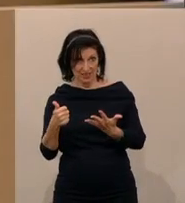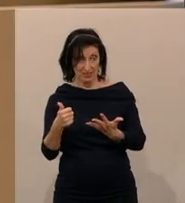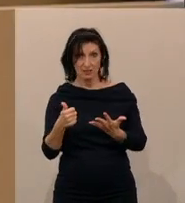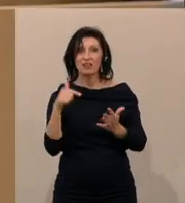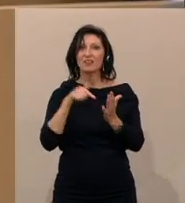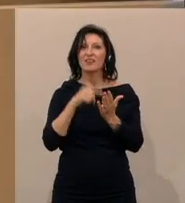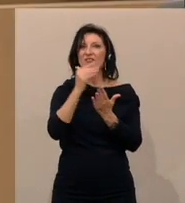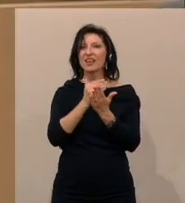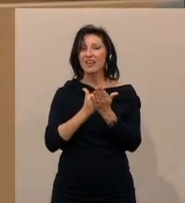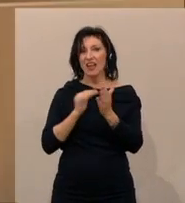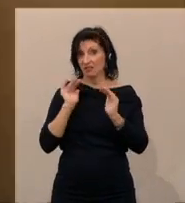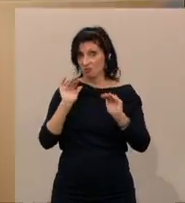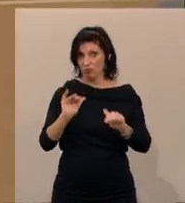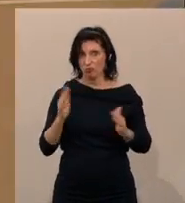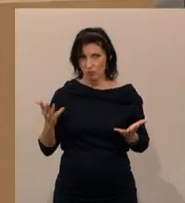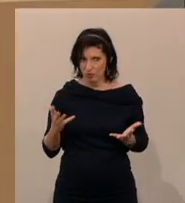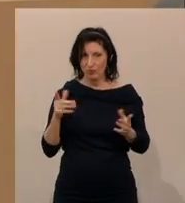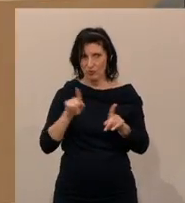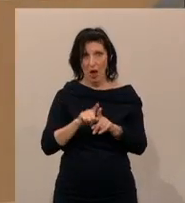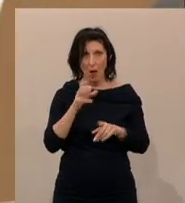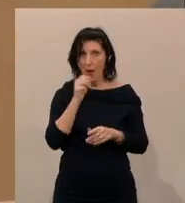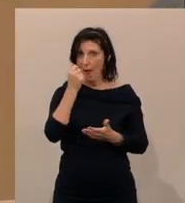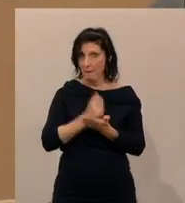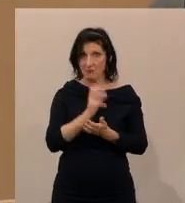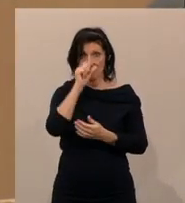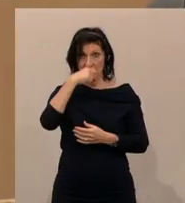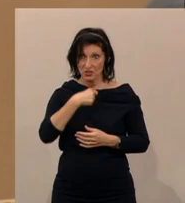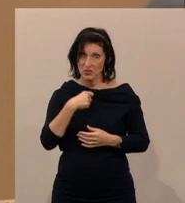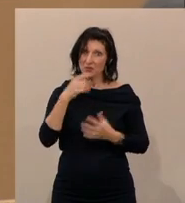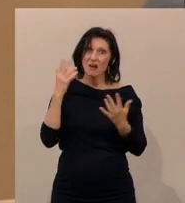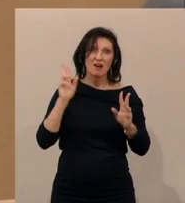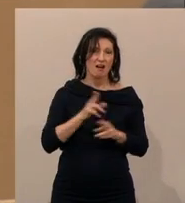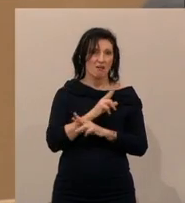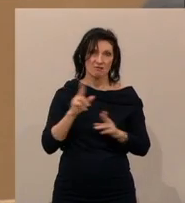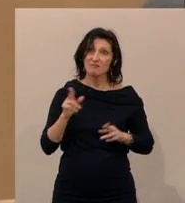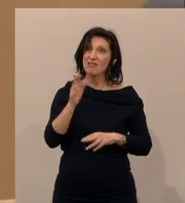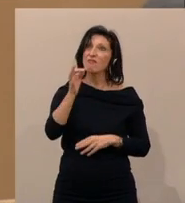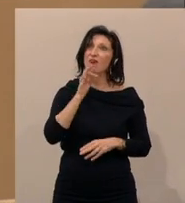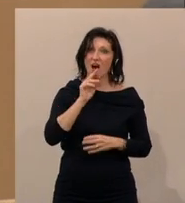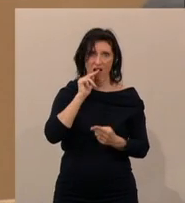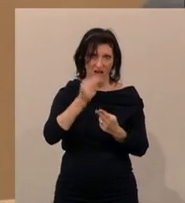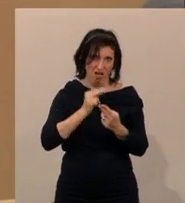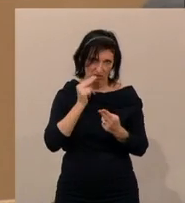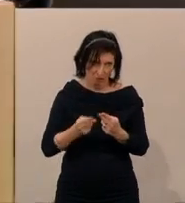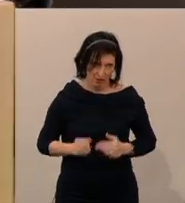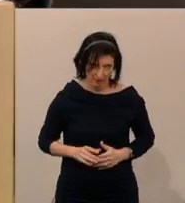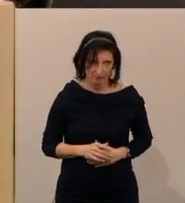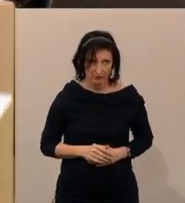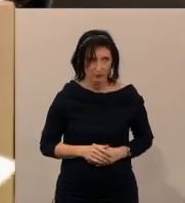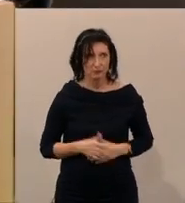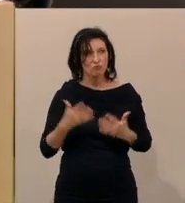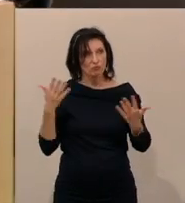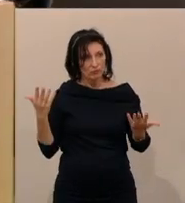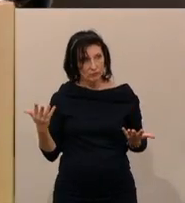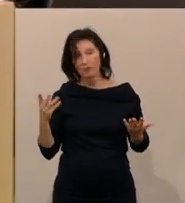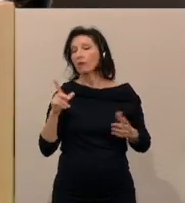Aus datenschutzrechtlichen Gründen und aus Gründen der Amtsverschwiegenheit muss von einer Beantwortung dieser Fragen Abstand genommen werden. Im